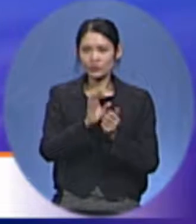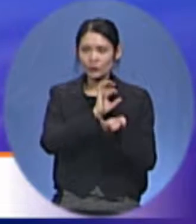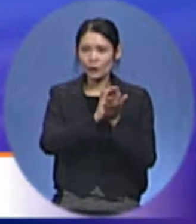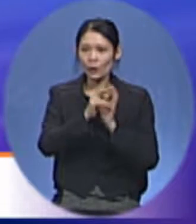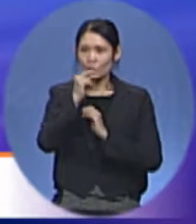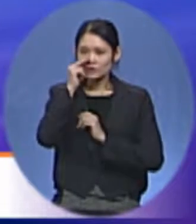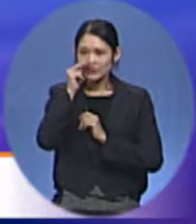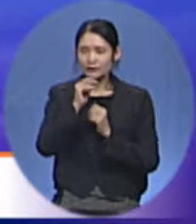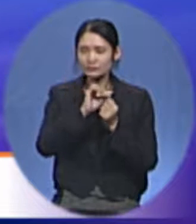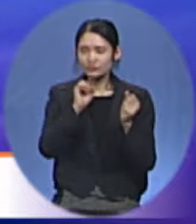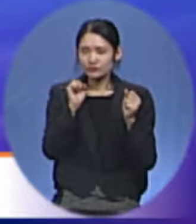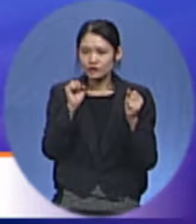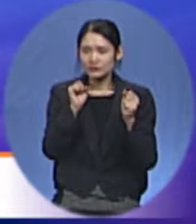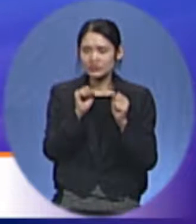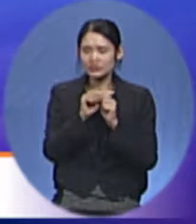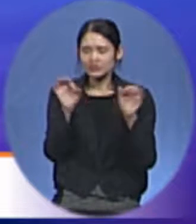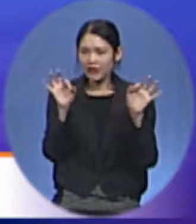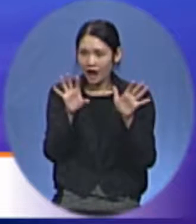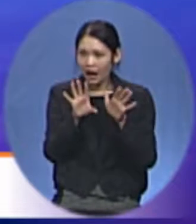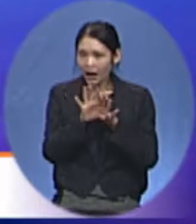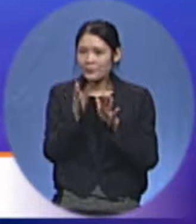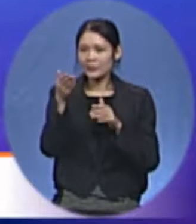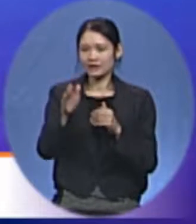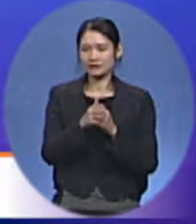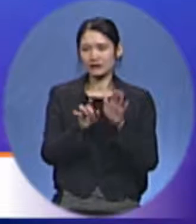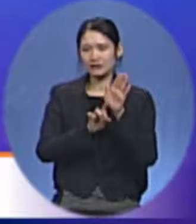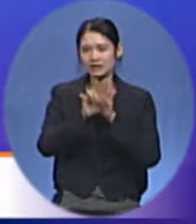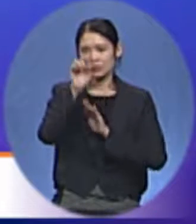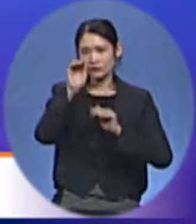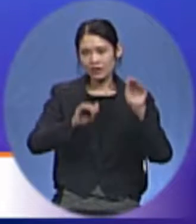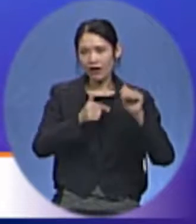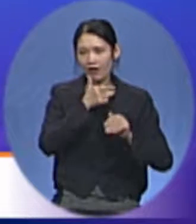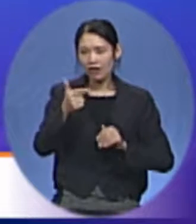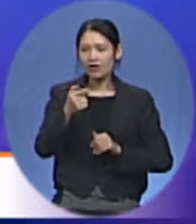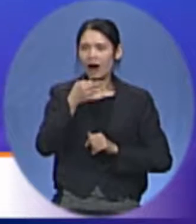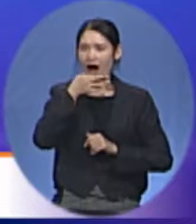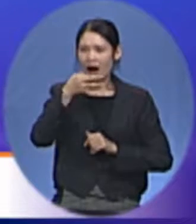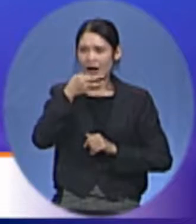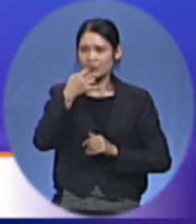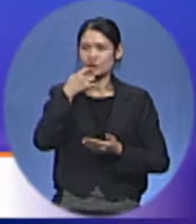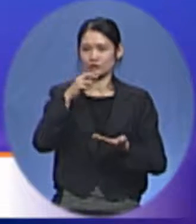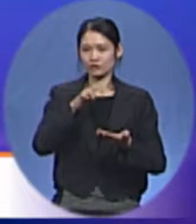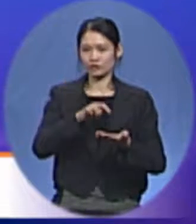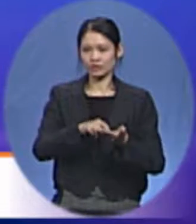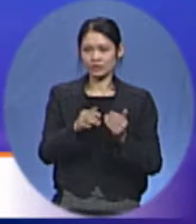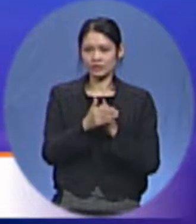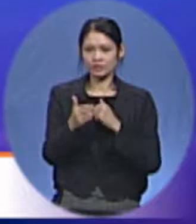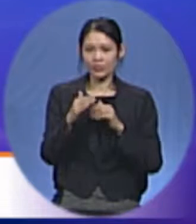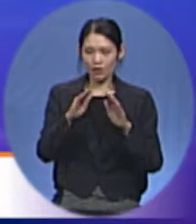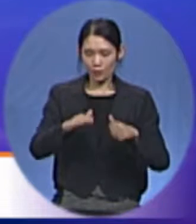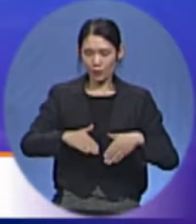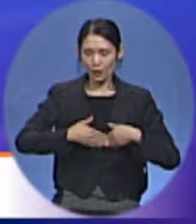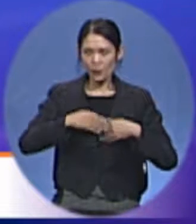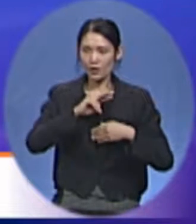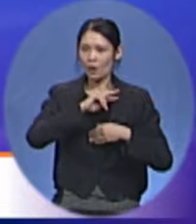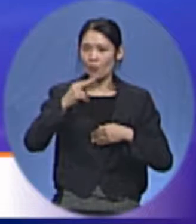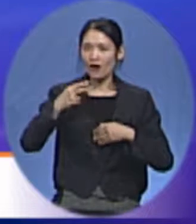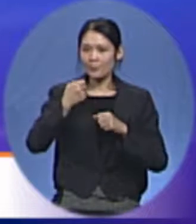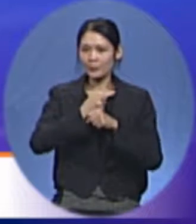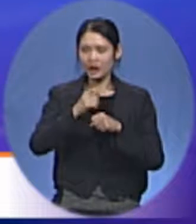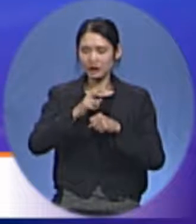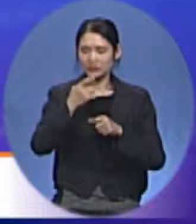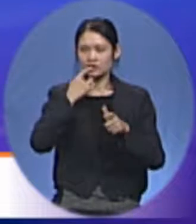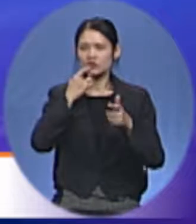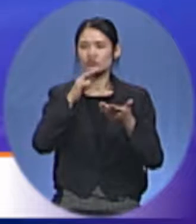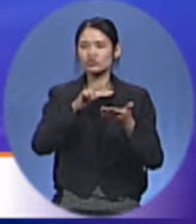꽃샘추위는 물러갔지만 일교차는 여전히 커서 감기 걸리기 쉬운 날씨인데요. 요즘 같은 이 봄철 환절기에는 더 잘